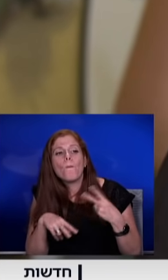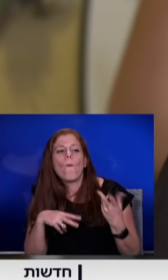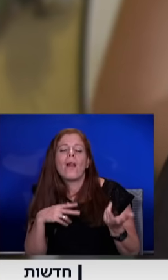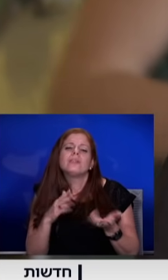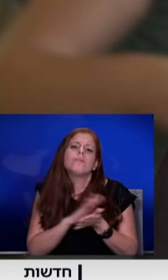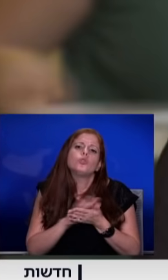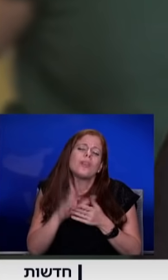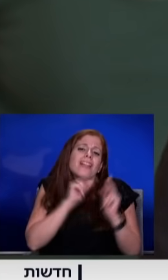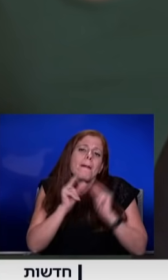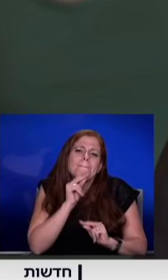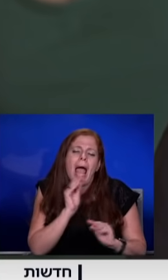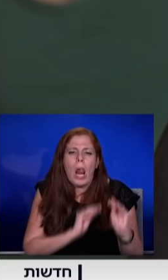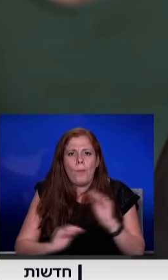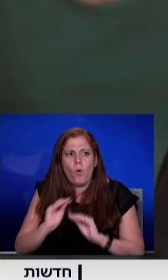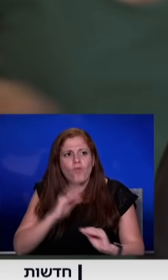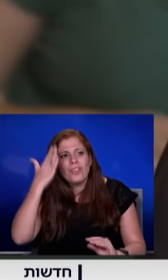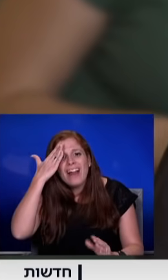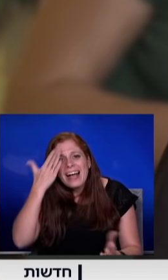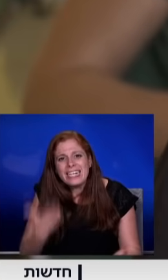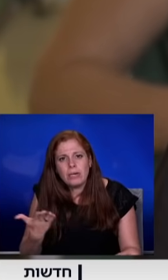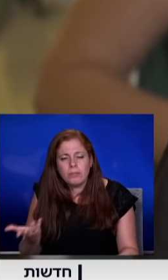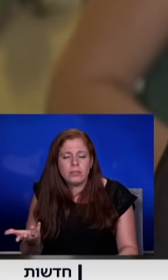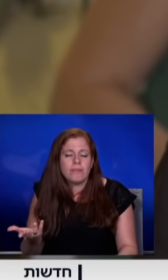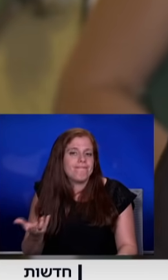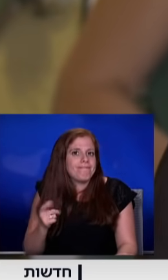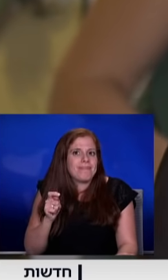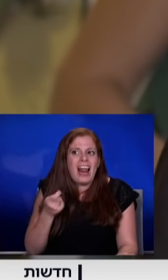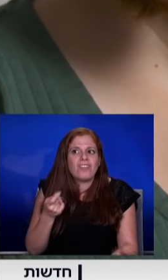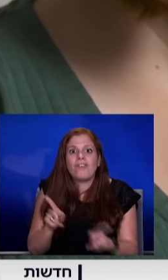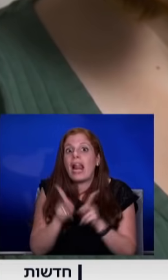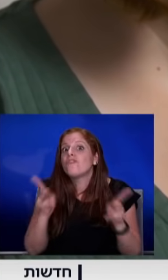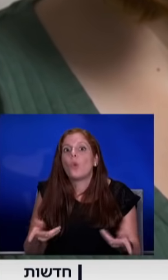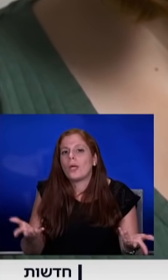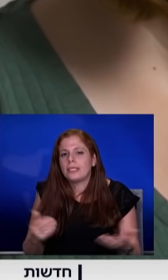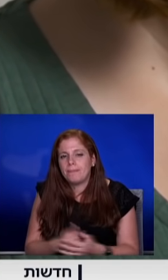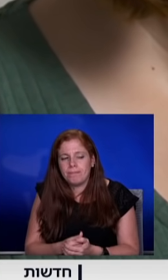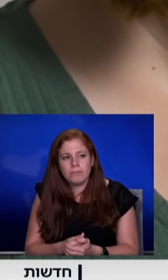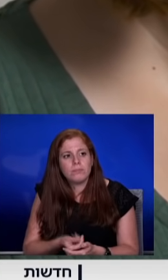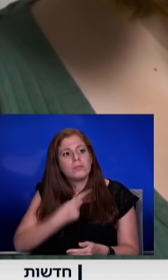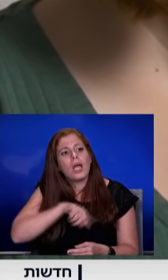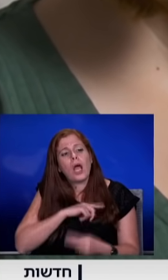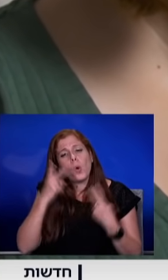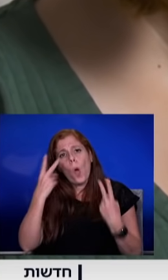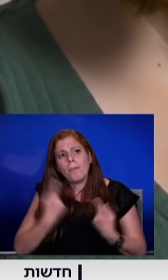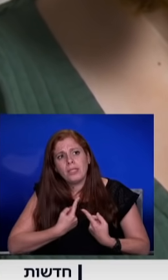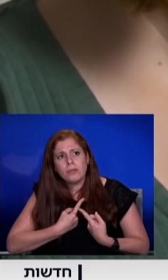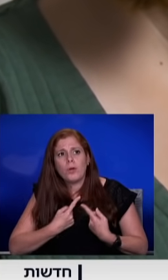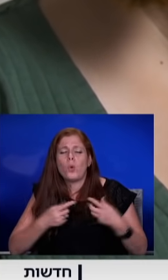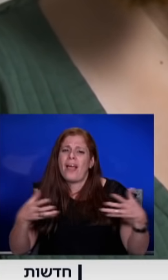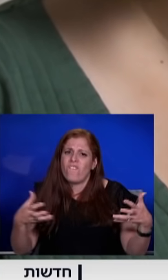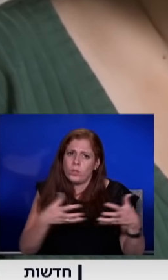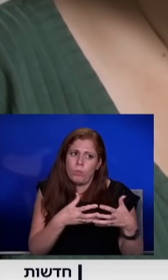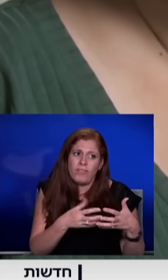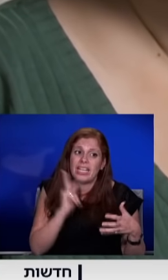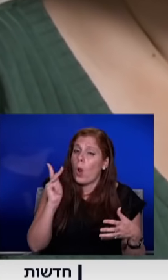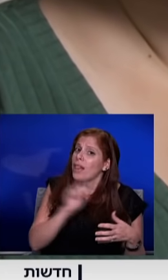את המורכבות ולהכיר בה. לאו דווקא לפתור אותה. אנחנו רואים את עצמנו כקבוצה מורכבת. קרולינה היא לא